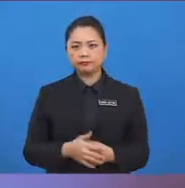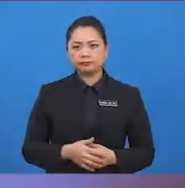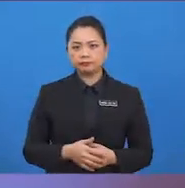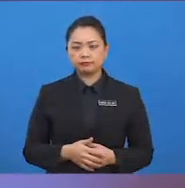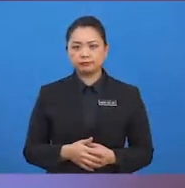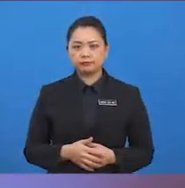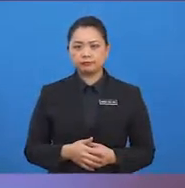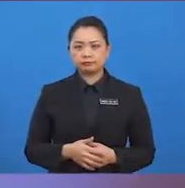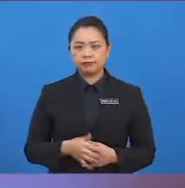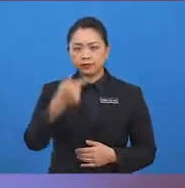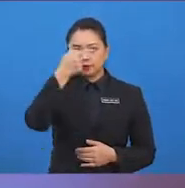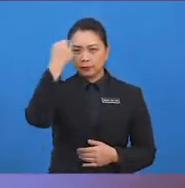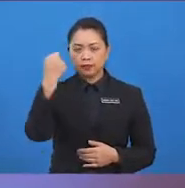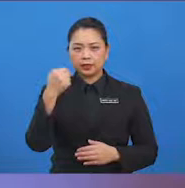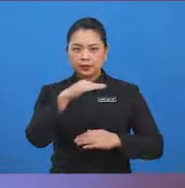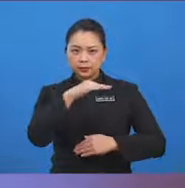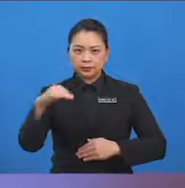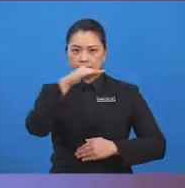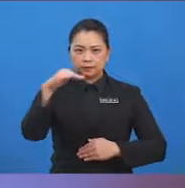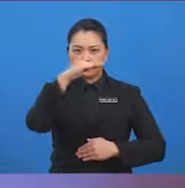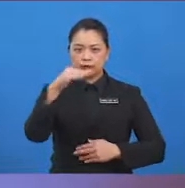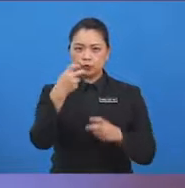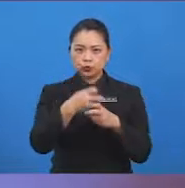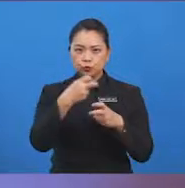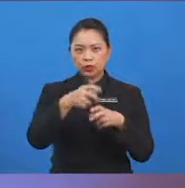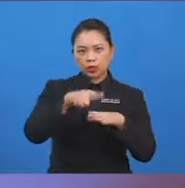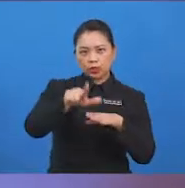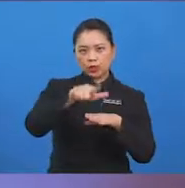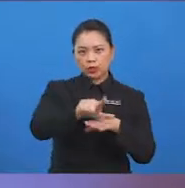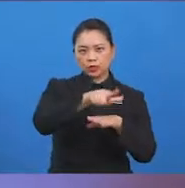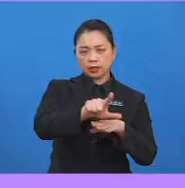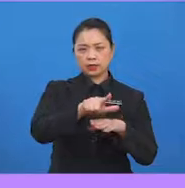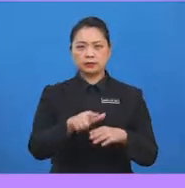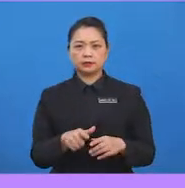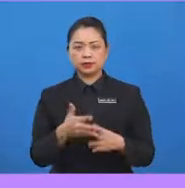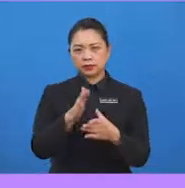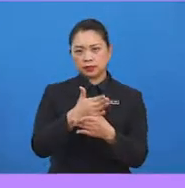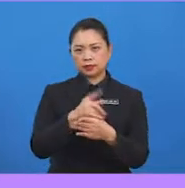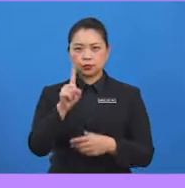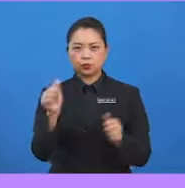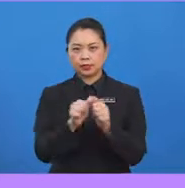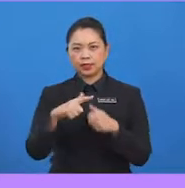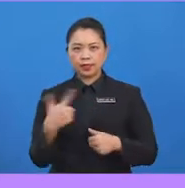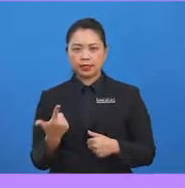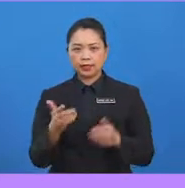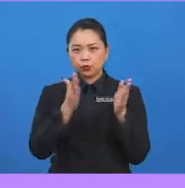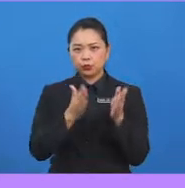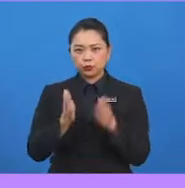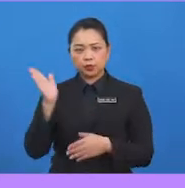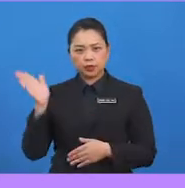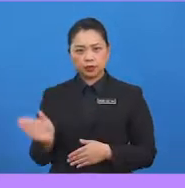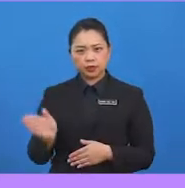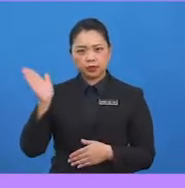berlainan menyebabkan lapisan atom susah menggelongsor antara satu sama lain. Susunan ini